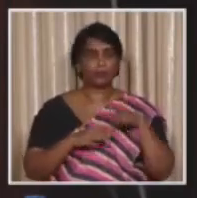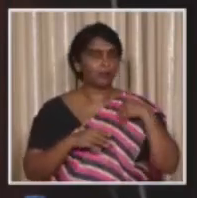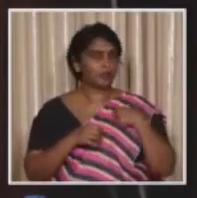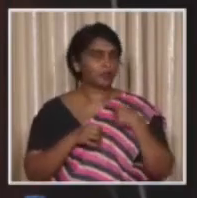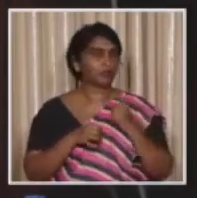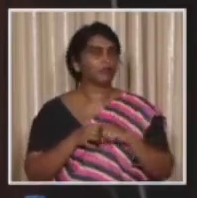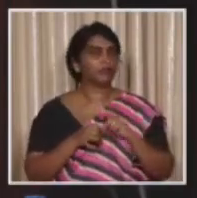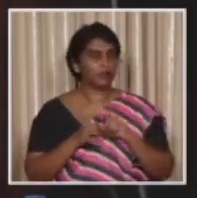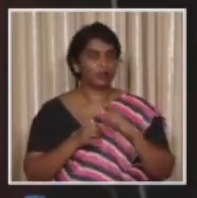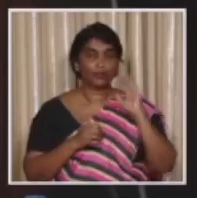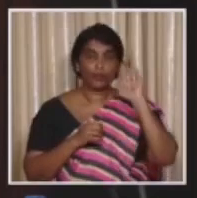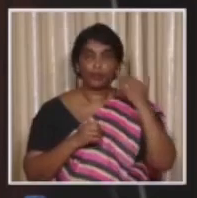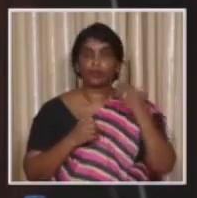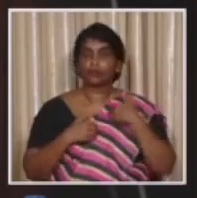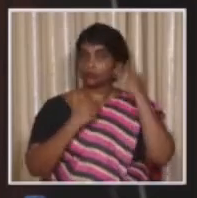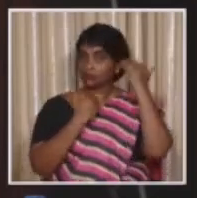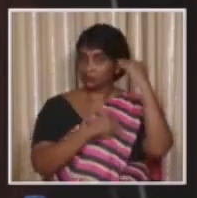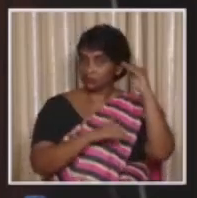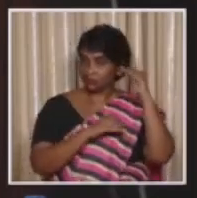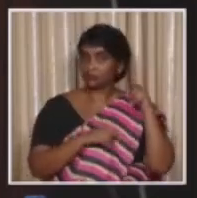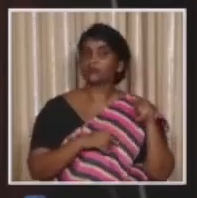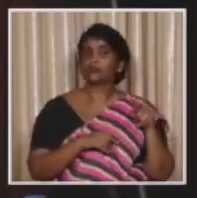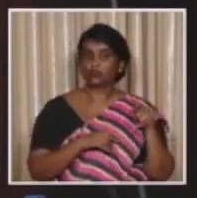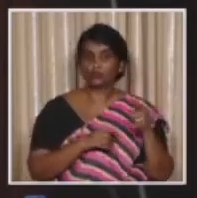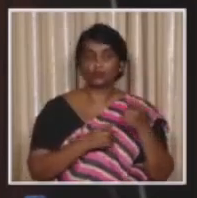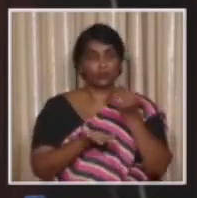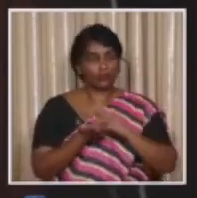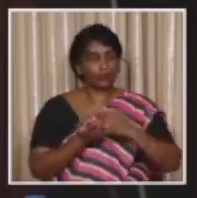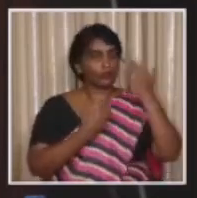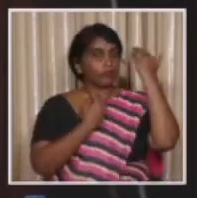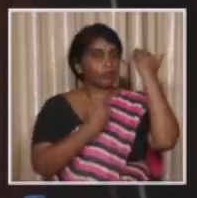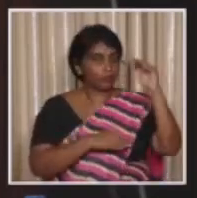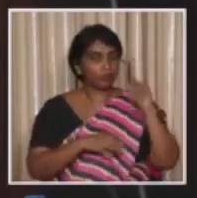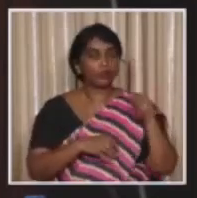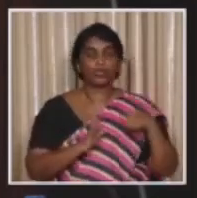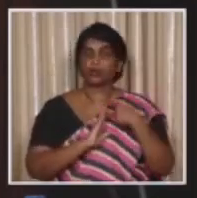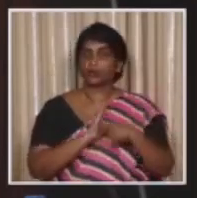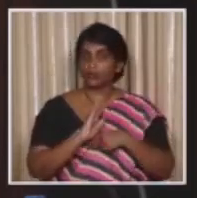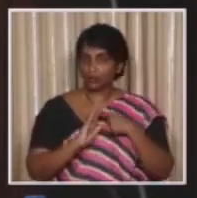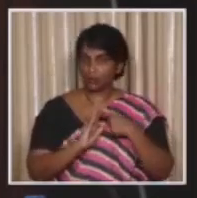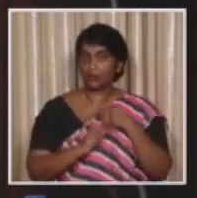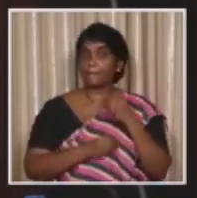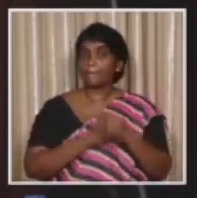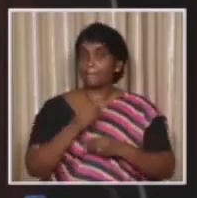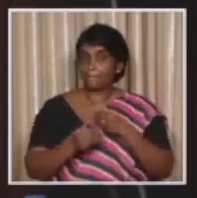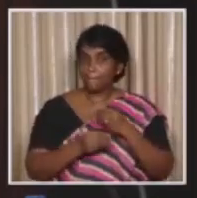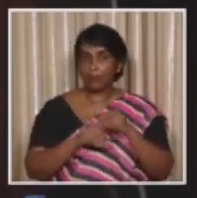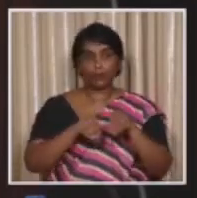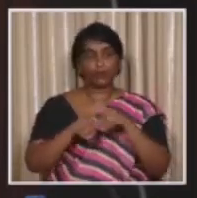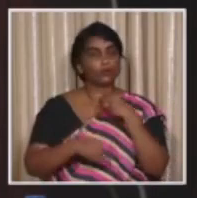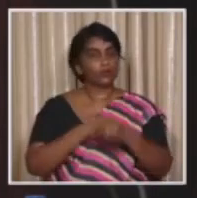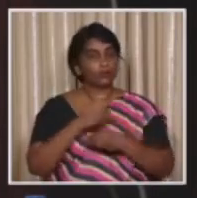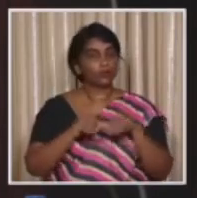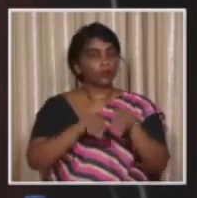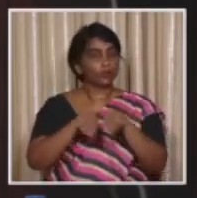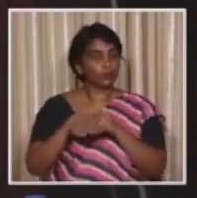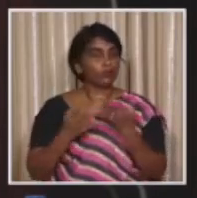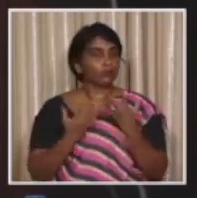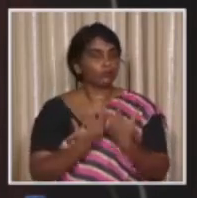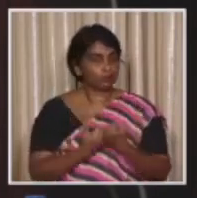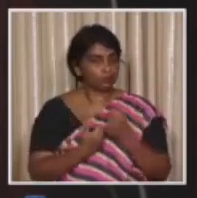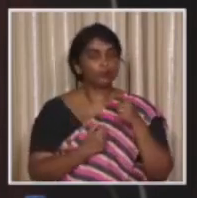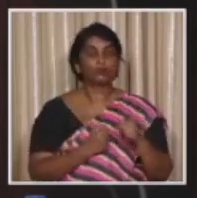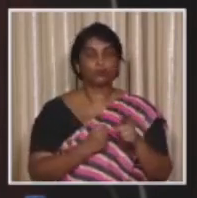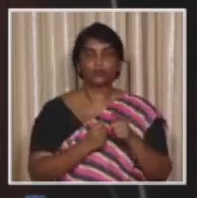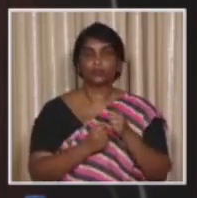තමයි විශේෂයෙන්ම අපේ අපනයන භෝගයන් ප්‍රති අපනයනයේ කිරීම හරහා මේ රටේ නිෂ්පාදකයාට කුසල නිෂ්පාදකයාට ගොවියට හිමි වෙන්න ඕන